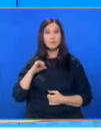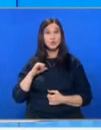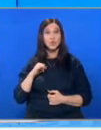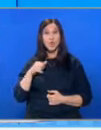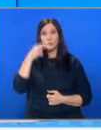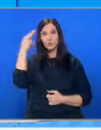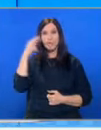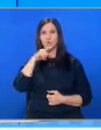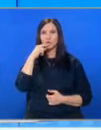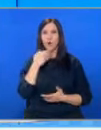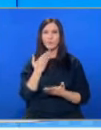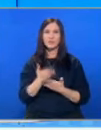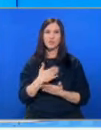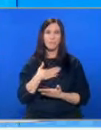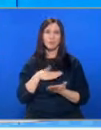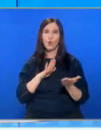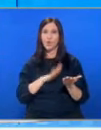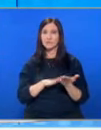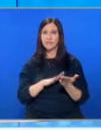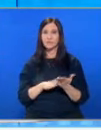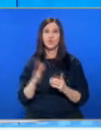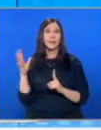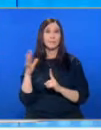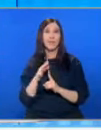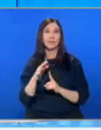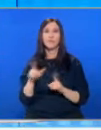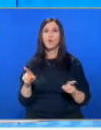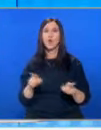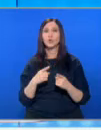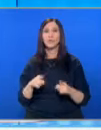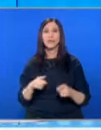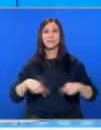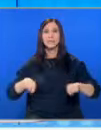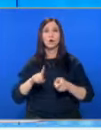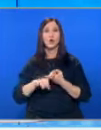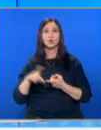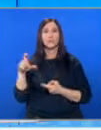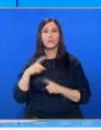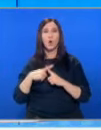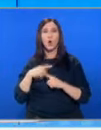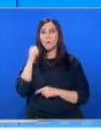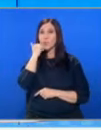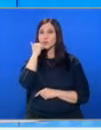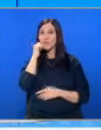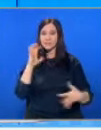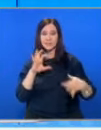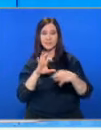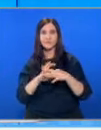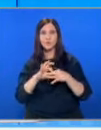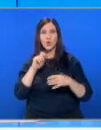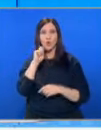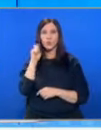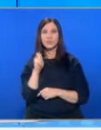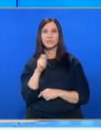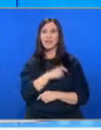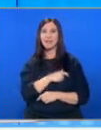Международните теми. Русия обяви, че разполага с доказателства, че нападателите в концертната зала Крокус Сити Хол в Москва са свързани с